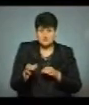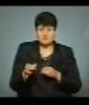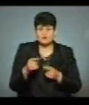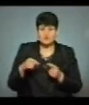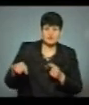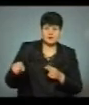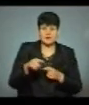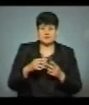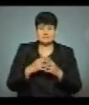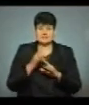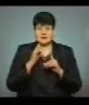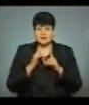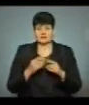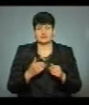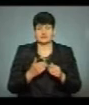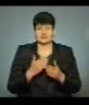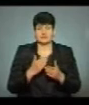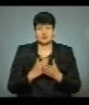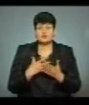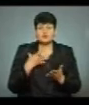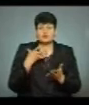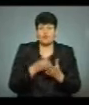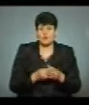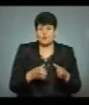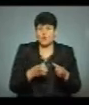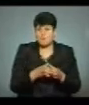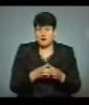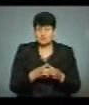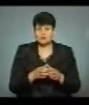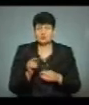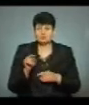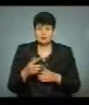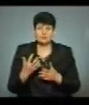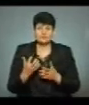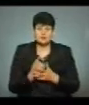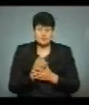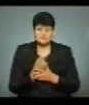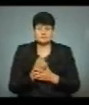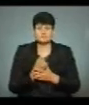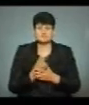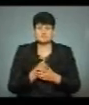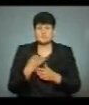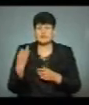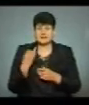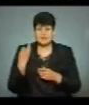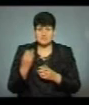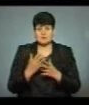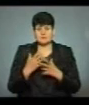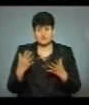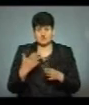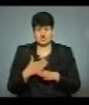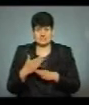радами, які виявили бажання сформувати свою громаду. Таким чином, виходячи із інтересів переважної